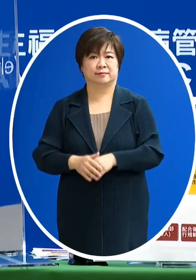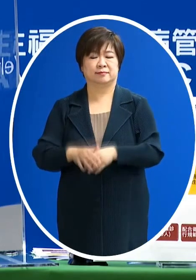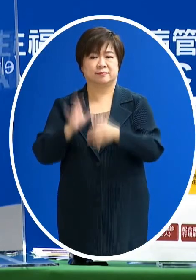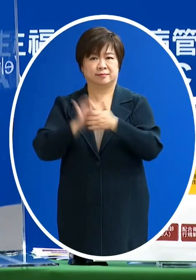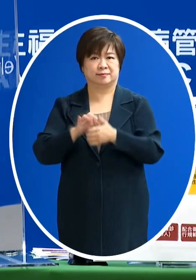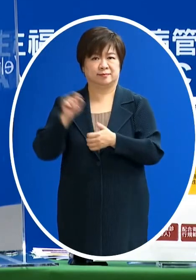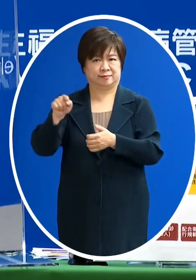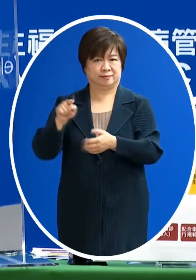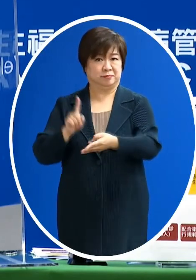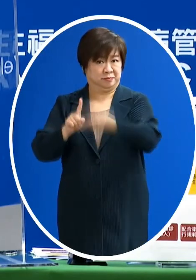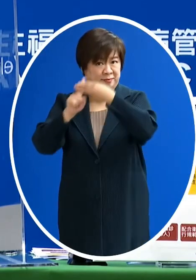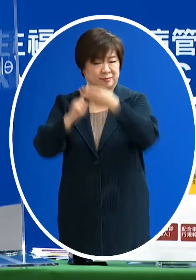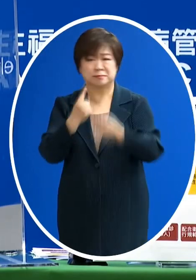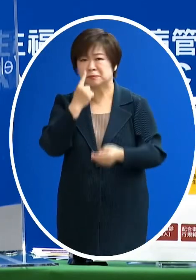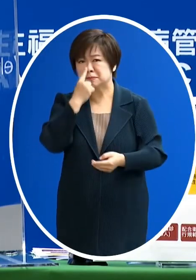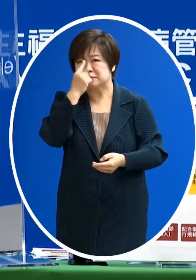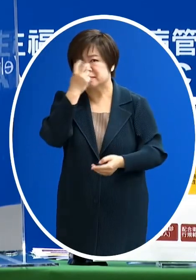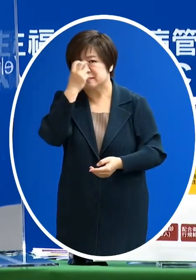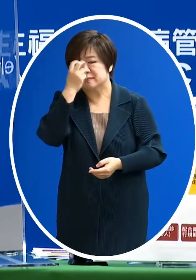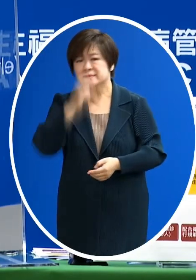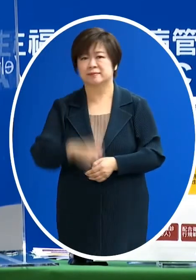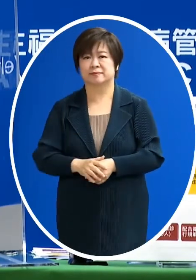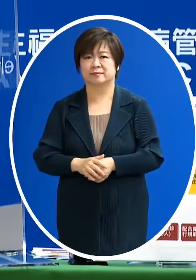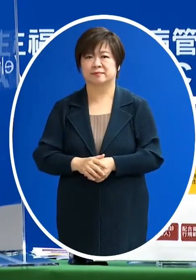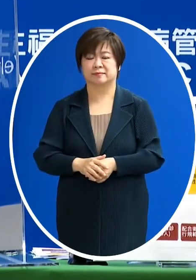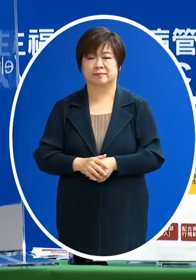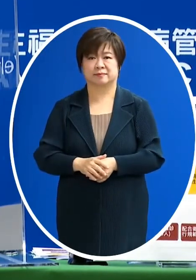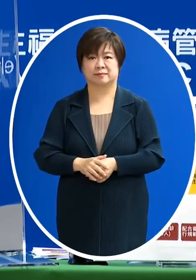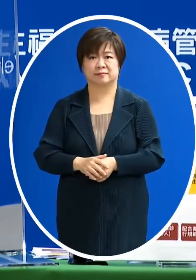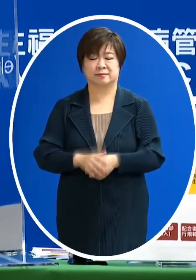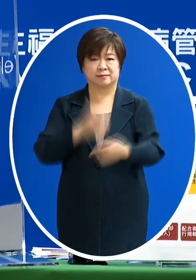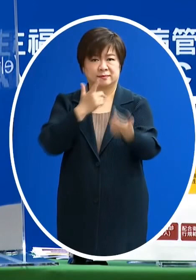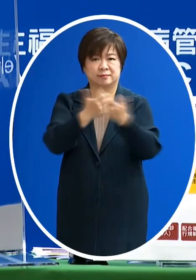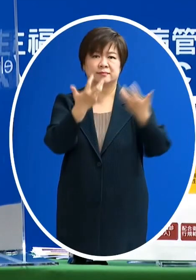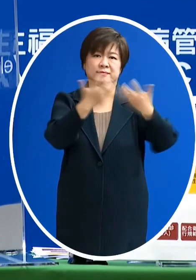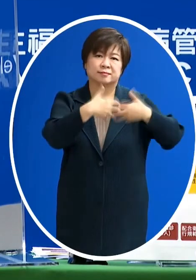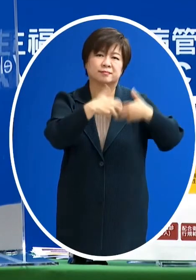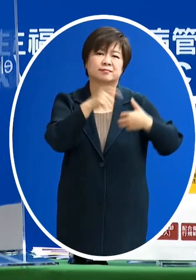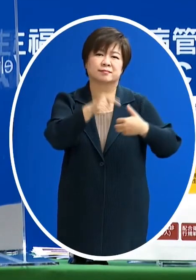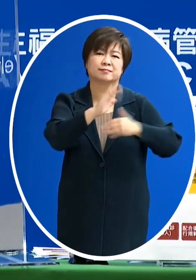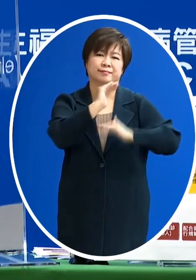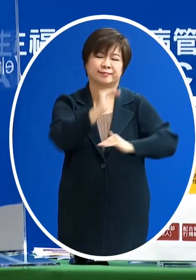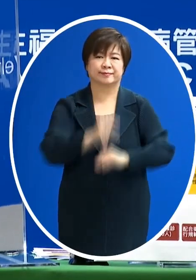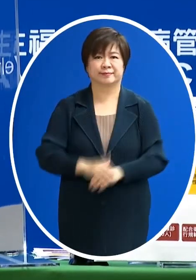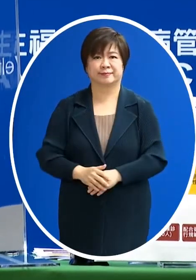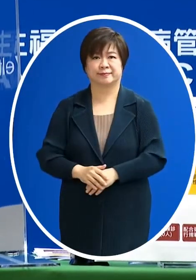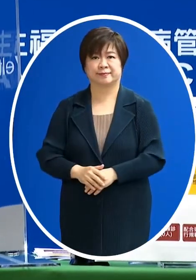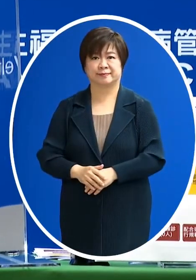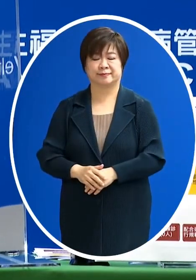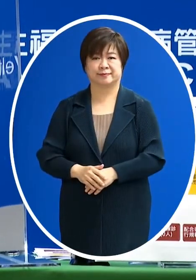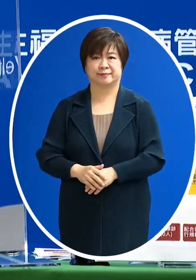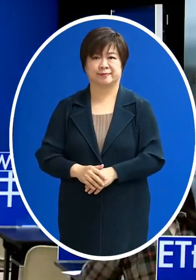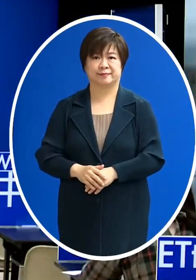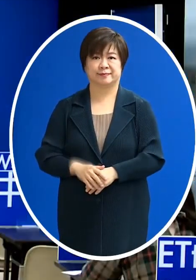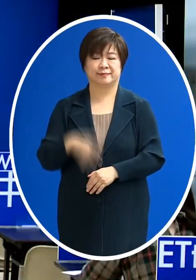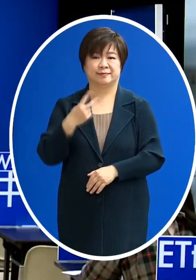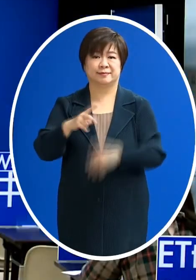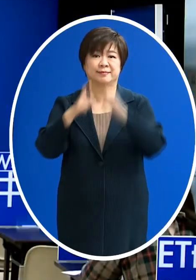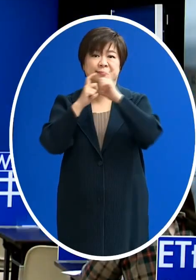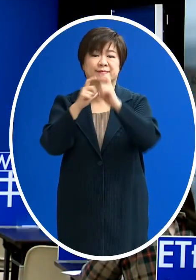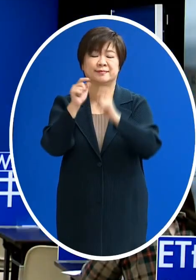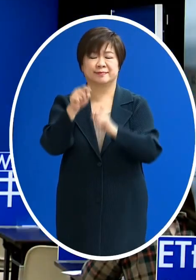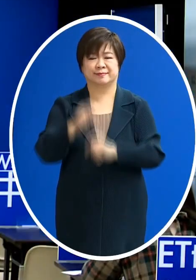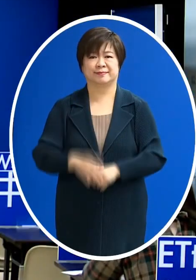来做，那是因为这个机器，这使用仪器的一个限制。那另外是来，